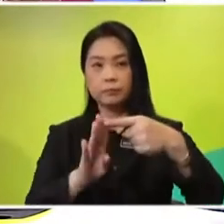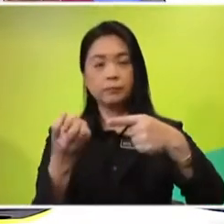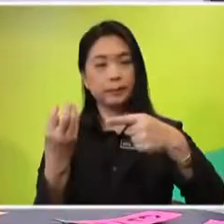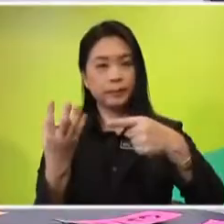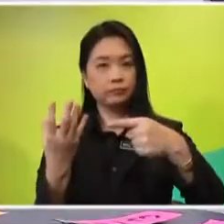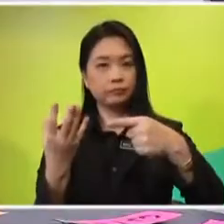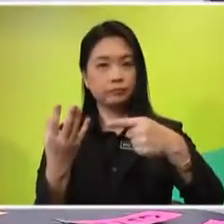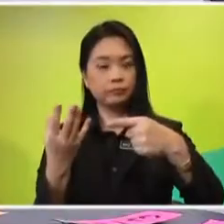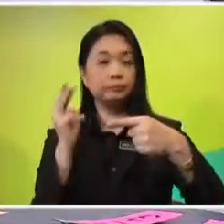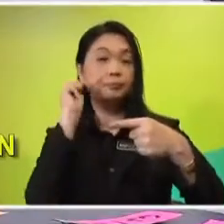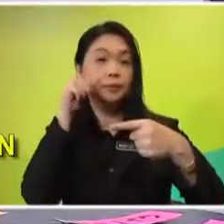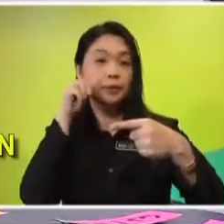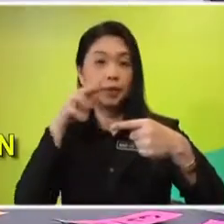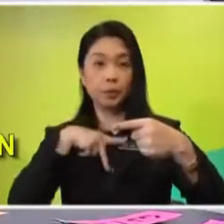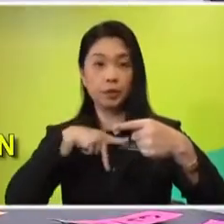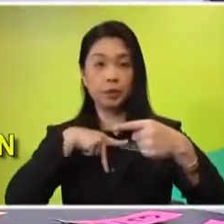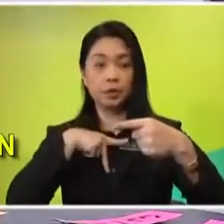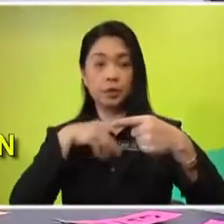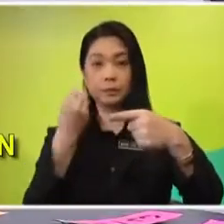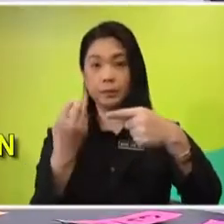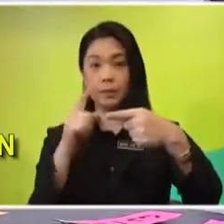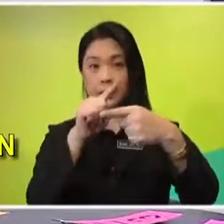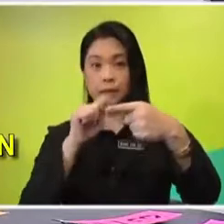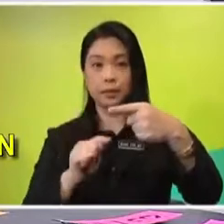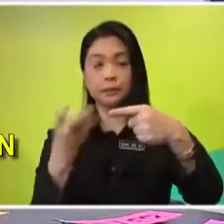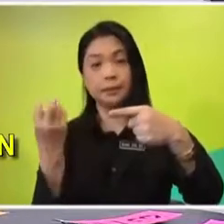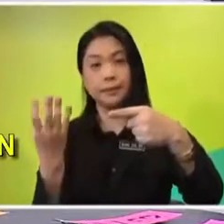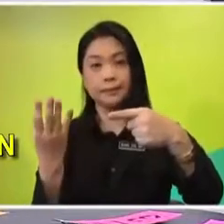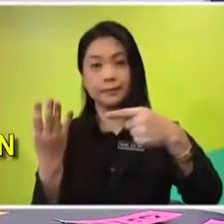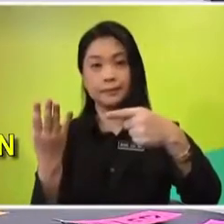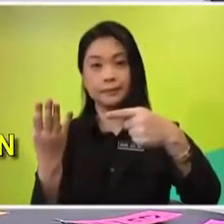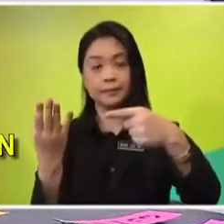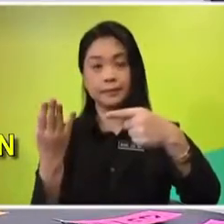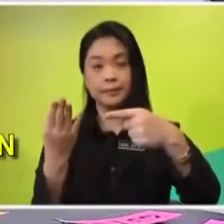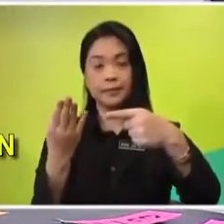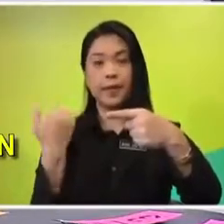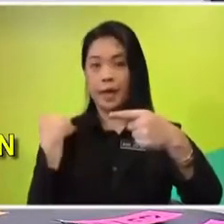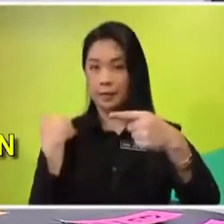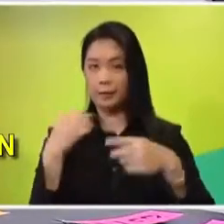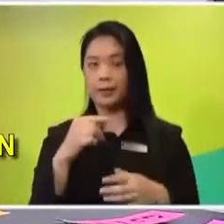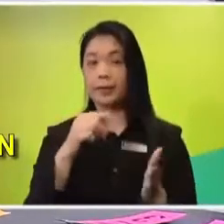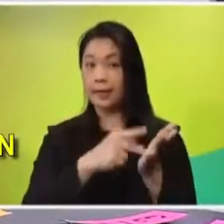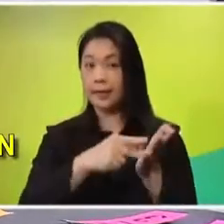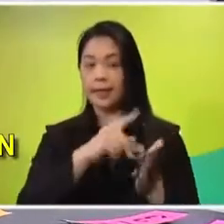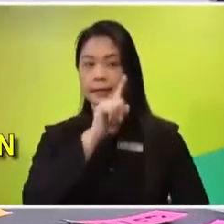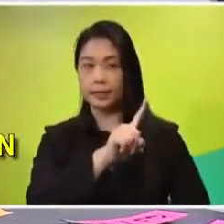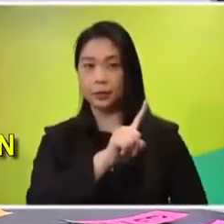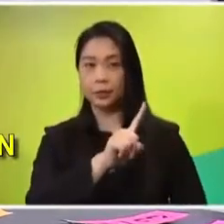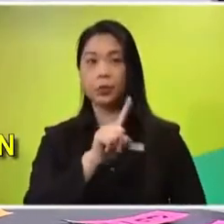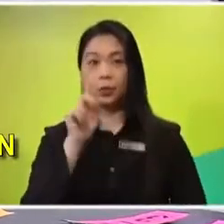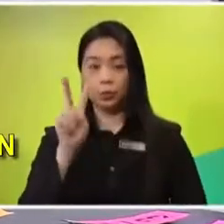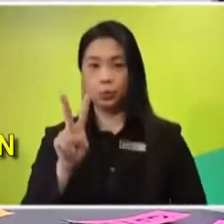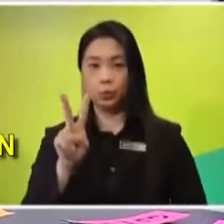nak saya kira cikgu ya. Okey. Kawan-kawan dekat rumah, kita kira sama-sama ya. Baik. Ada satu,